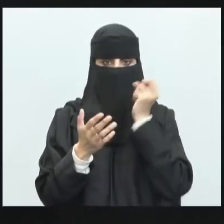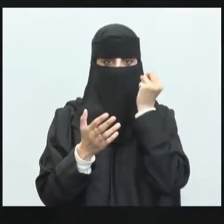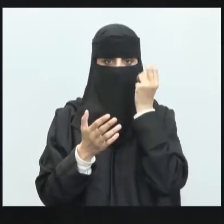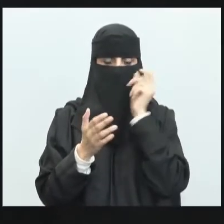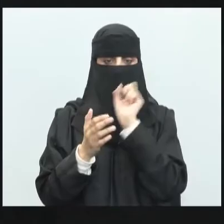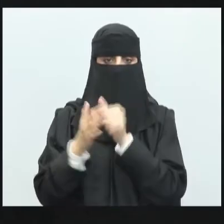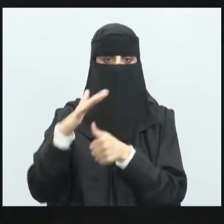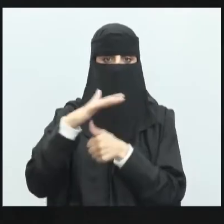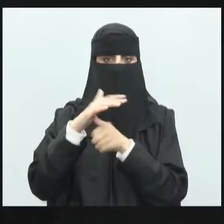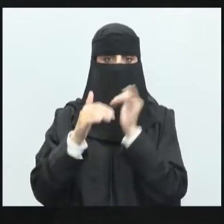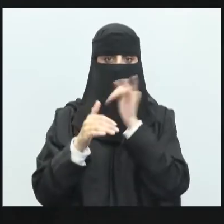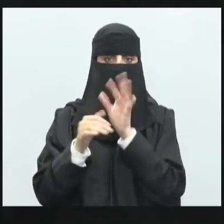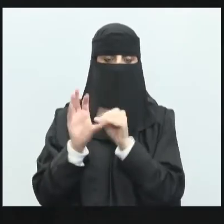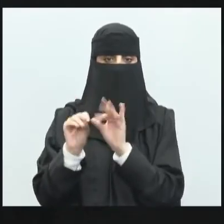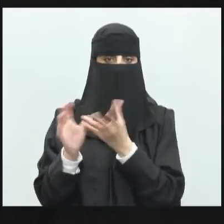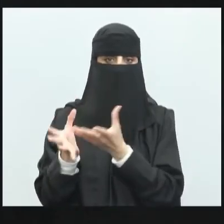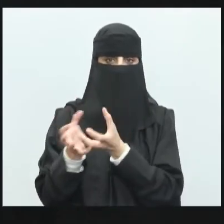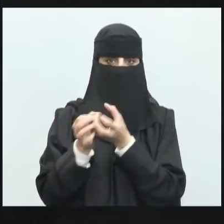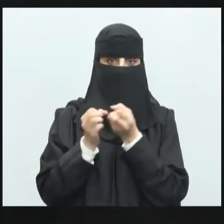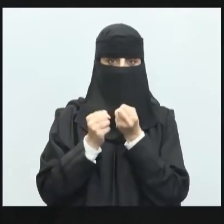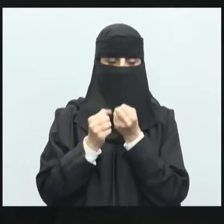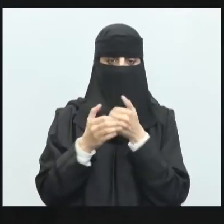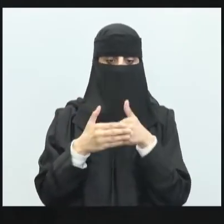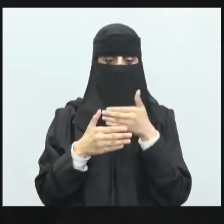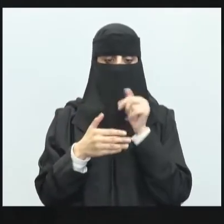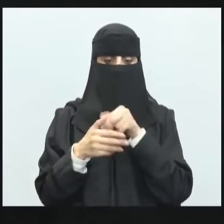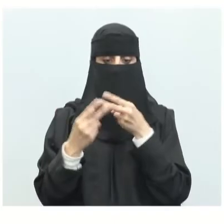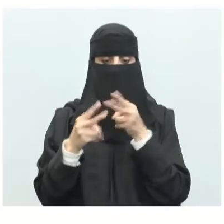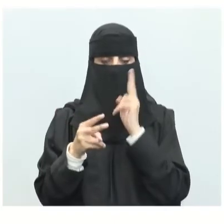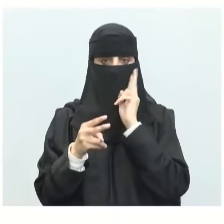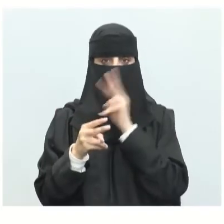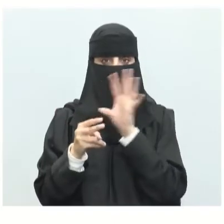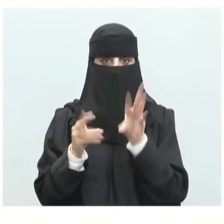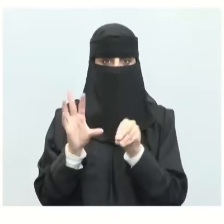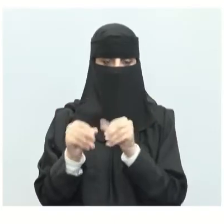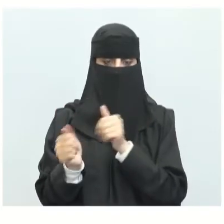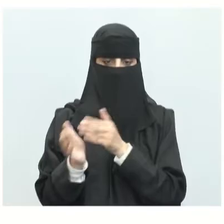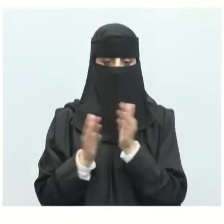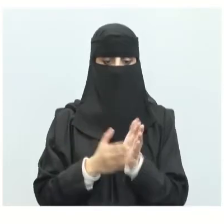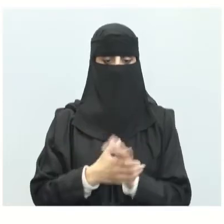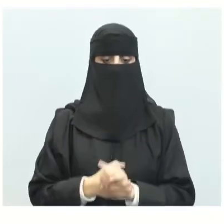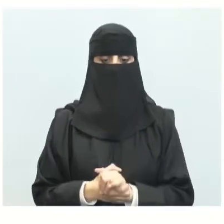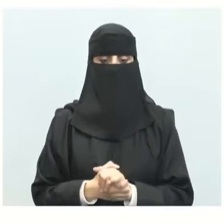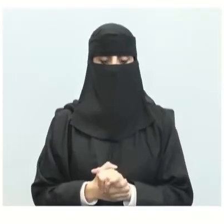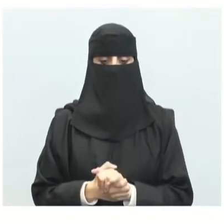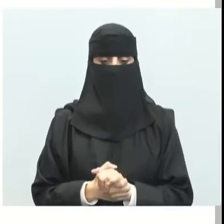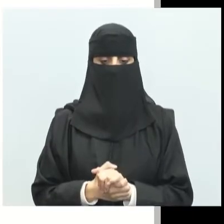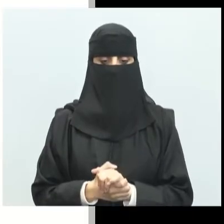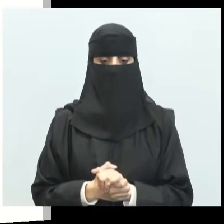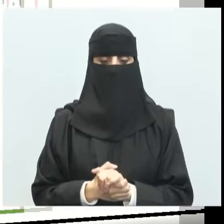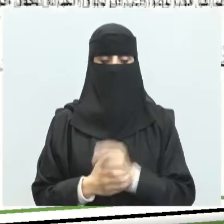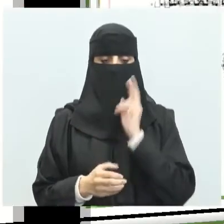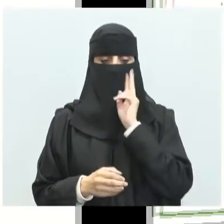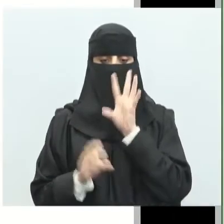ان نرسم لها خريطه معرفيه اذا سوف انتقل معكم الان الى استخراج